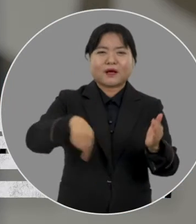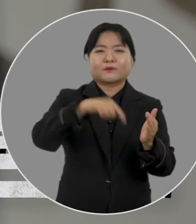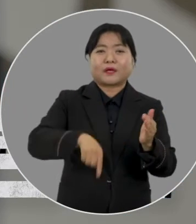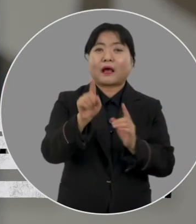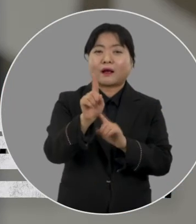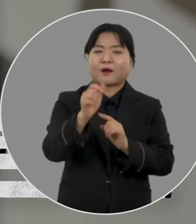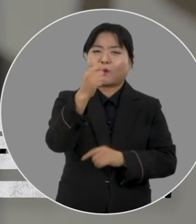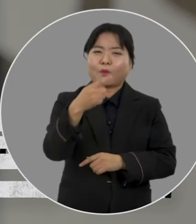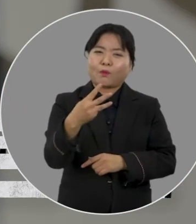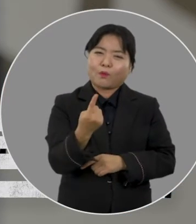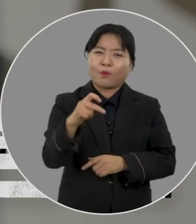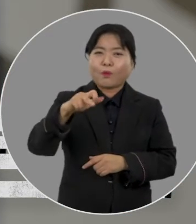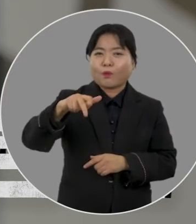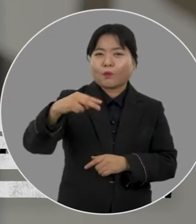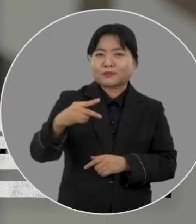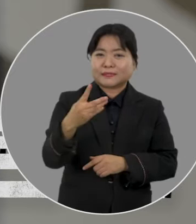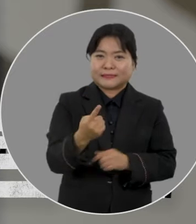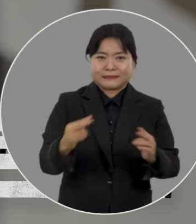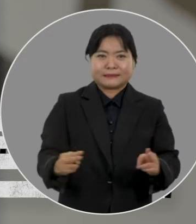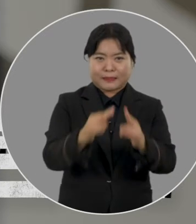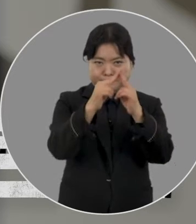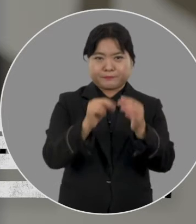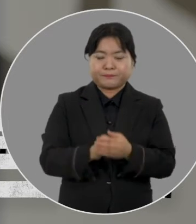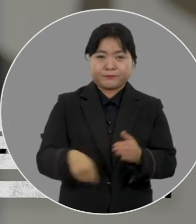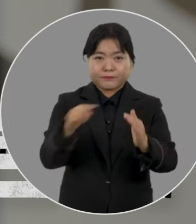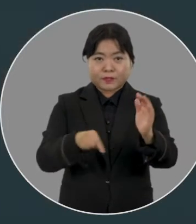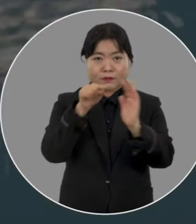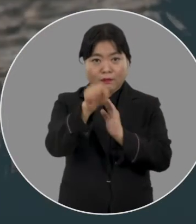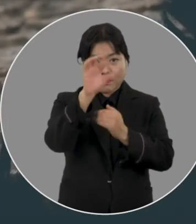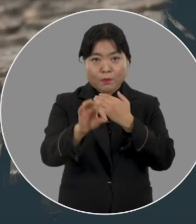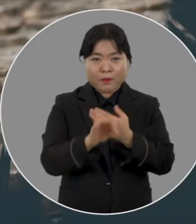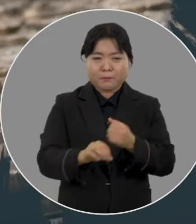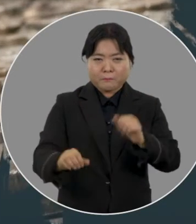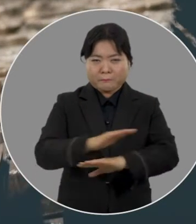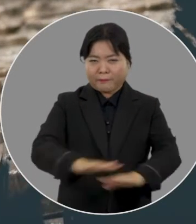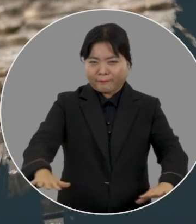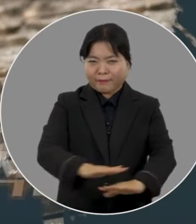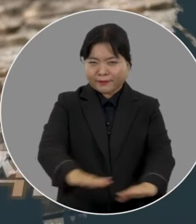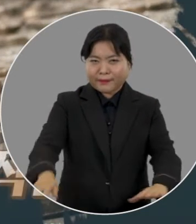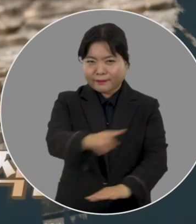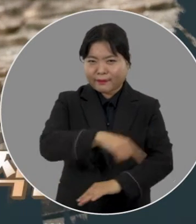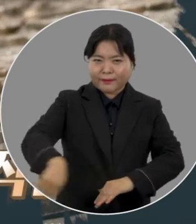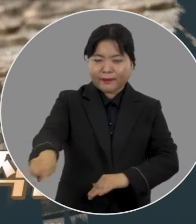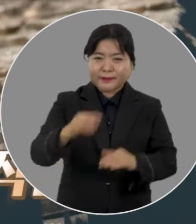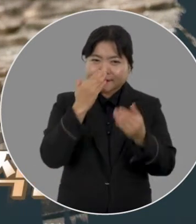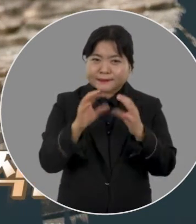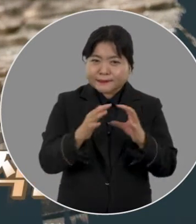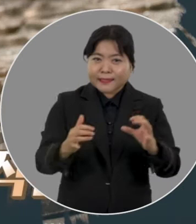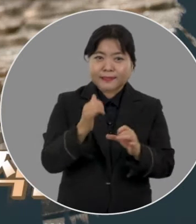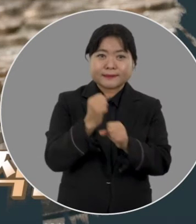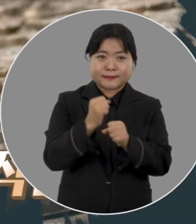하나가 홀로코스트 탑이라고 하는 거고요. 들어가 보면 바닥에 이스라엘